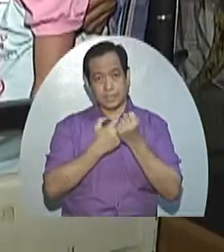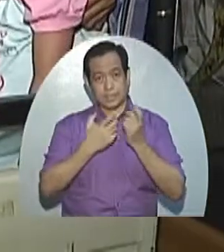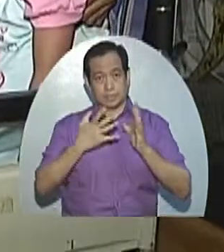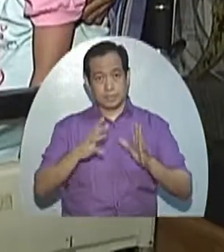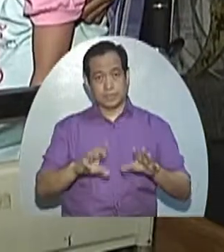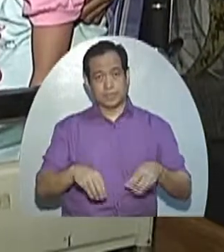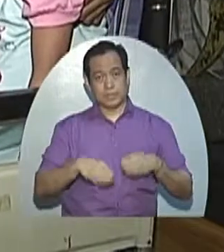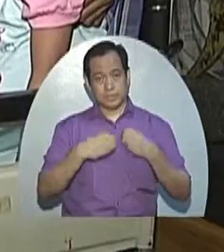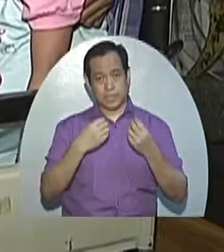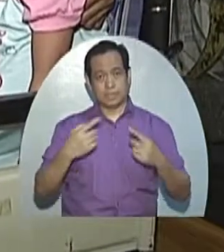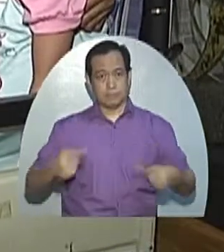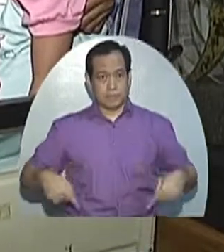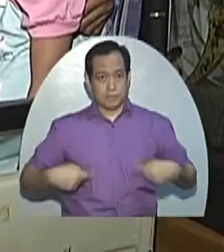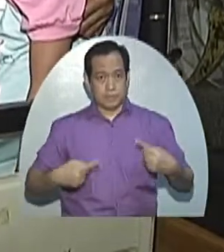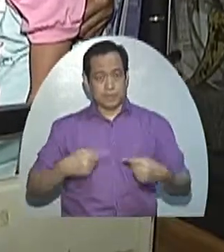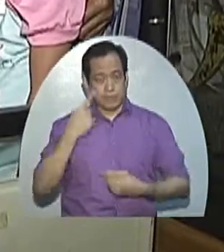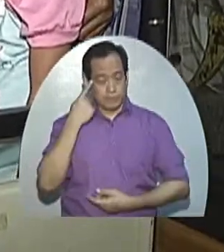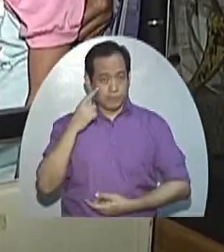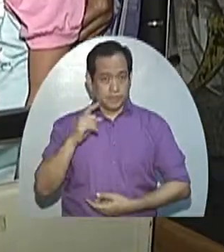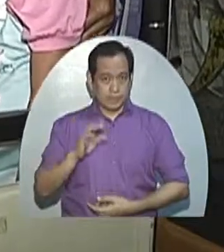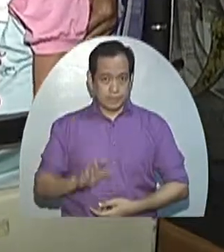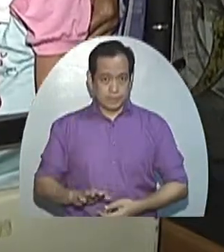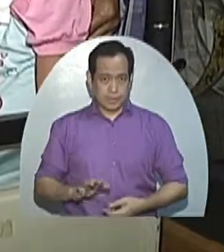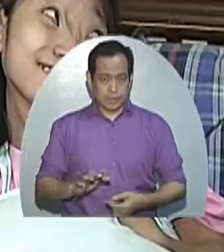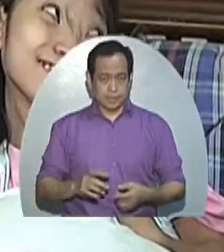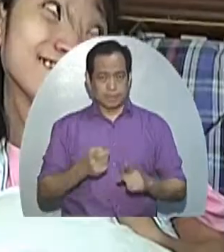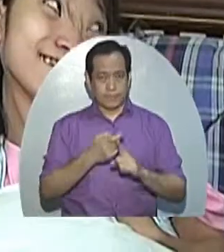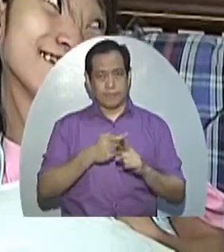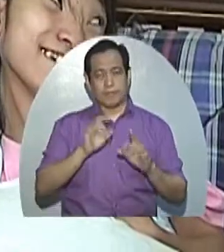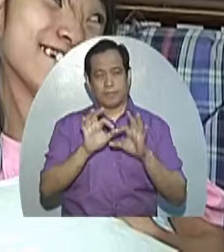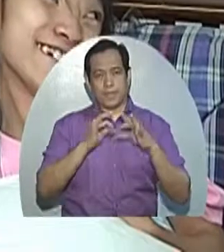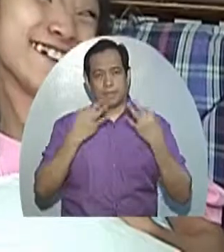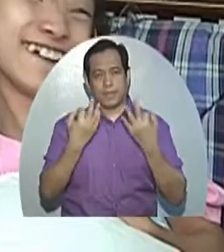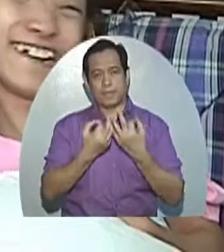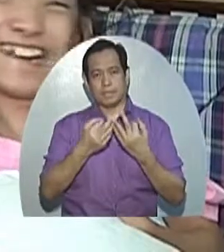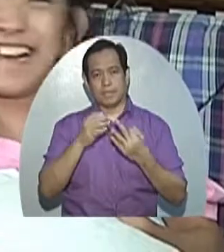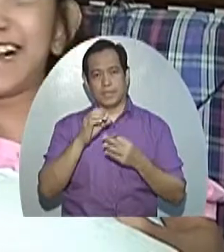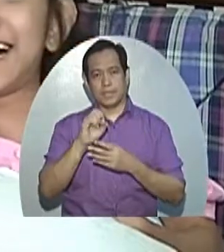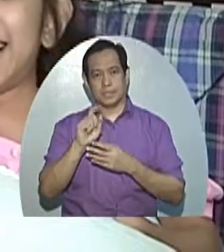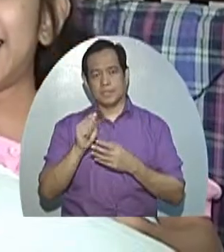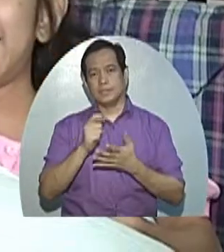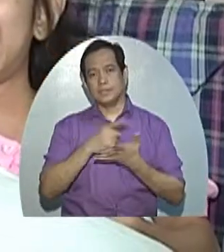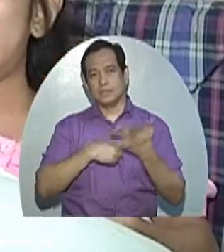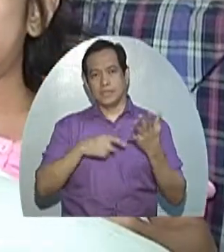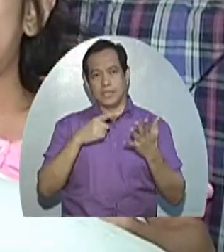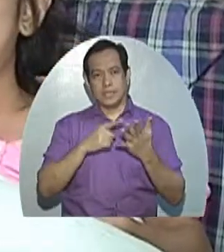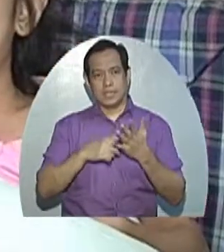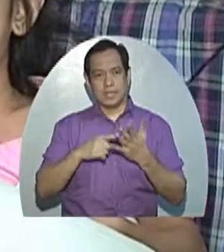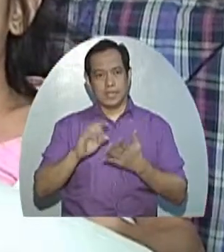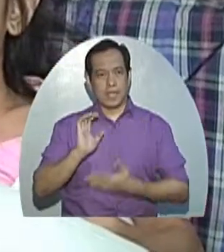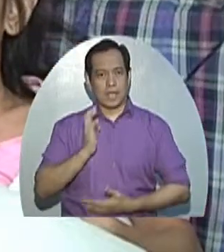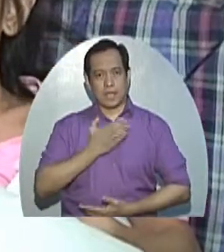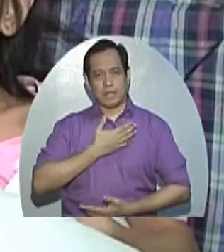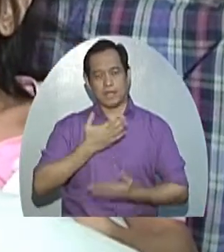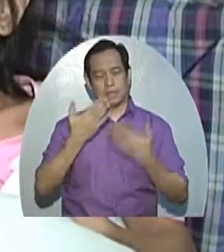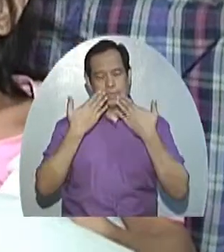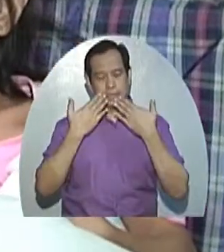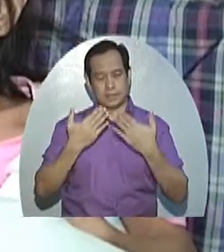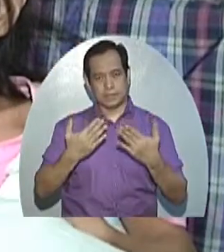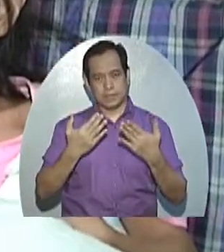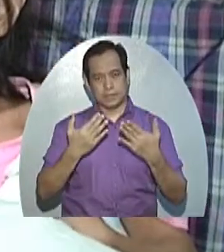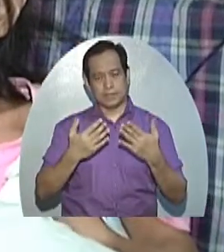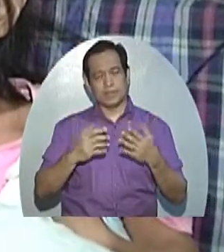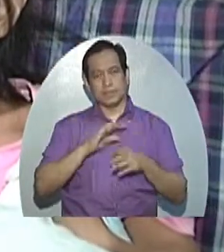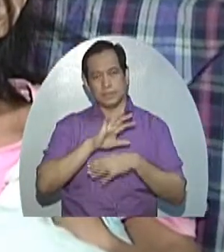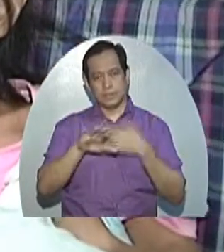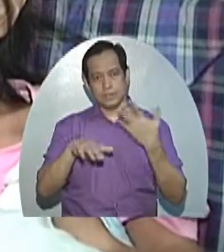na nagbigay sa kanila ng wheelchair sa kanyang anak. Mula sa pamilya Edtrisha Benitag, aming